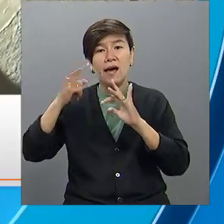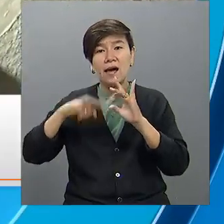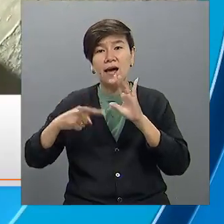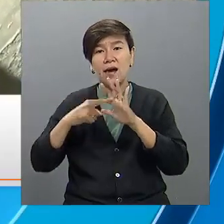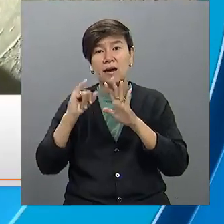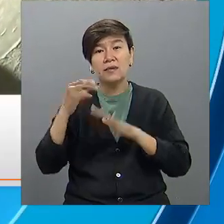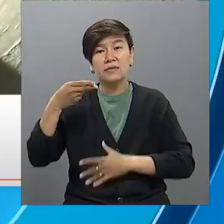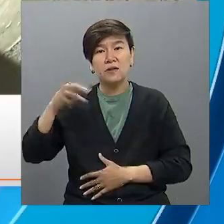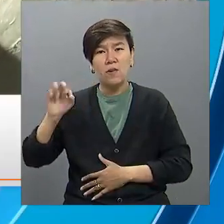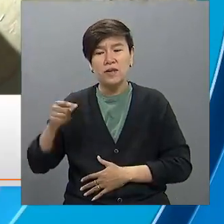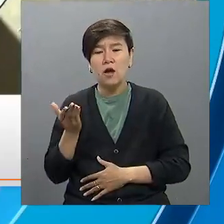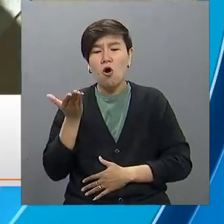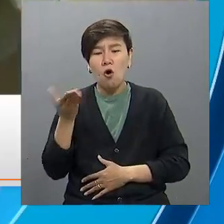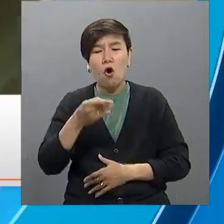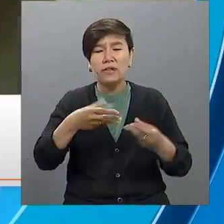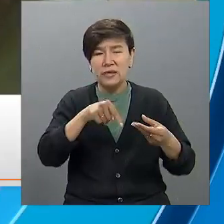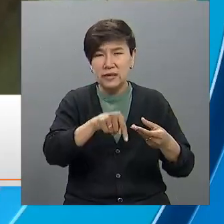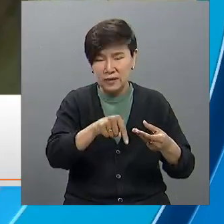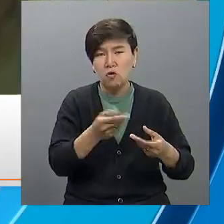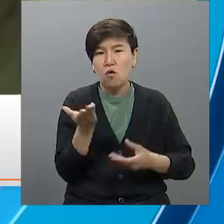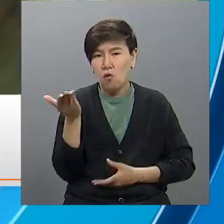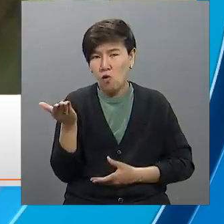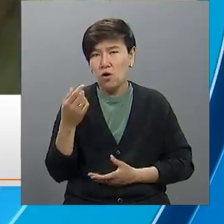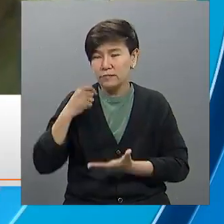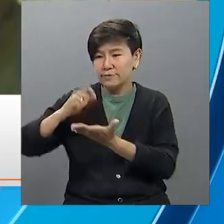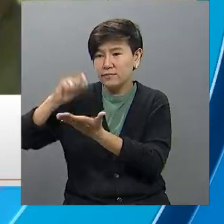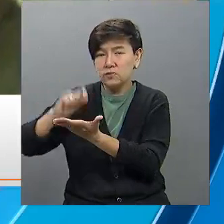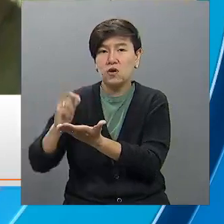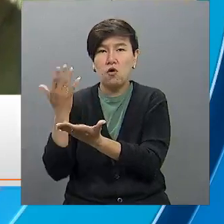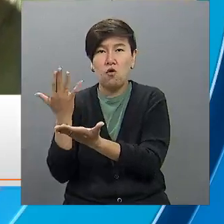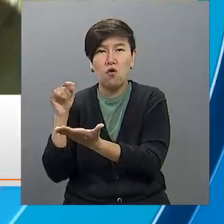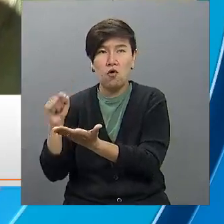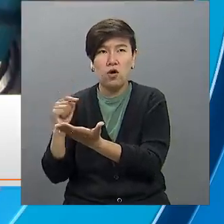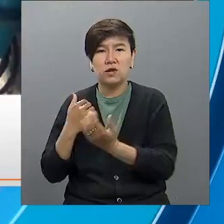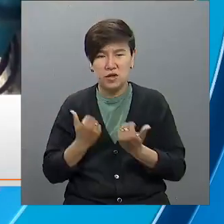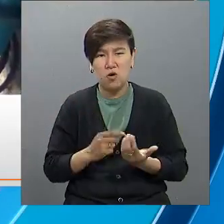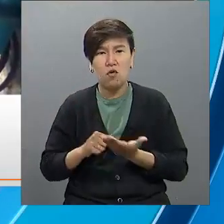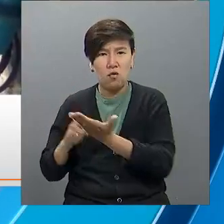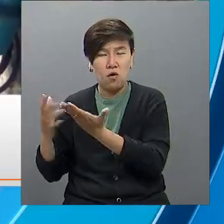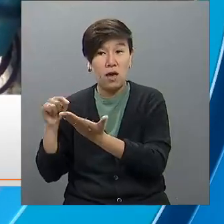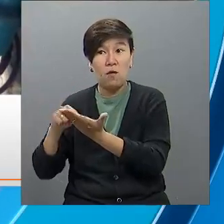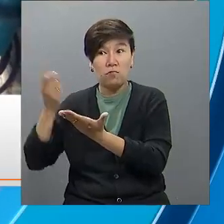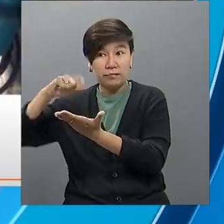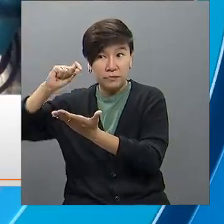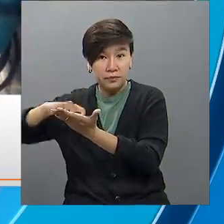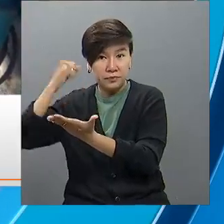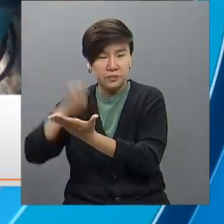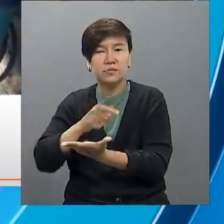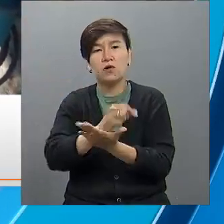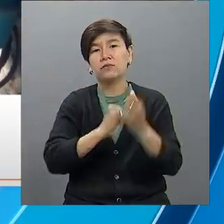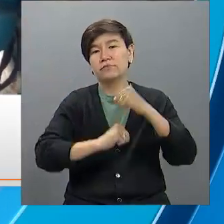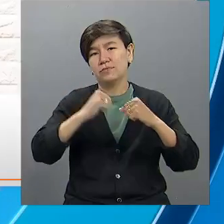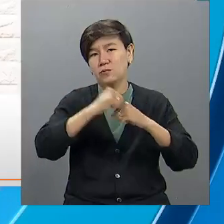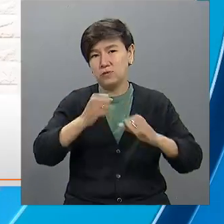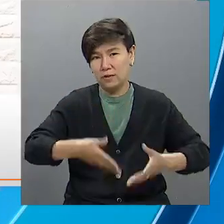ที่ไปแล้วนะครับก็อยู่ระหว่างกรมอุทยานพิจารณาอนุญาตในการขอใช้พื้นที่ครับ ค่ะค่ะ